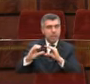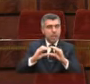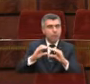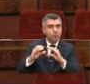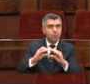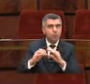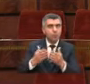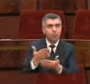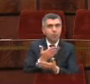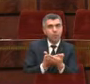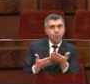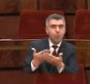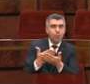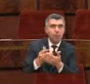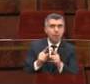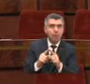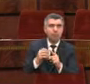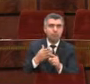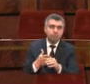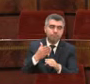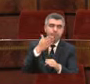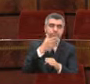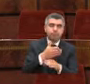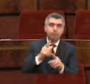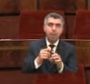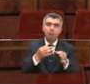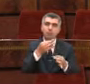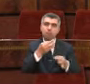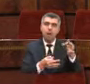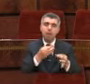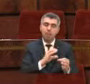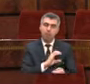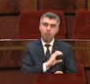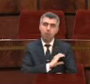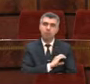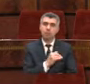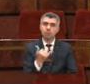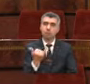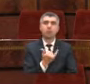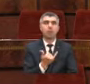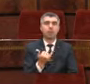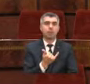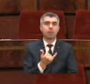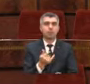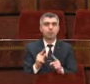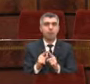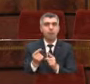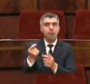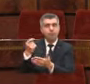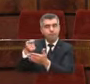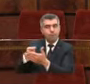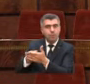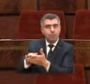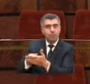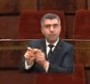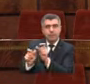التشجيع على ثقافة التبليغ في حالة الابتزاز، عدم الرضوخ إلى مختلف أنواع المقايضة التي يطلبها أو يفرضها مرتكبو هذا